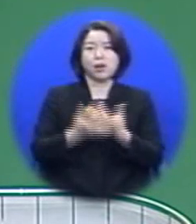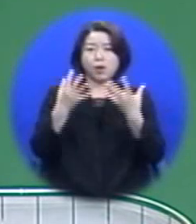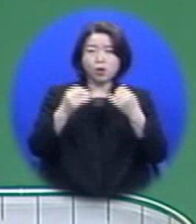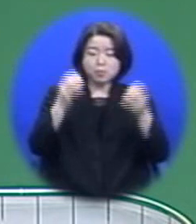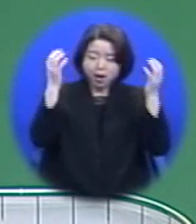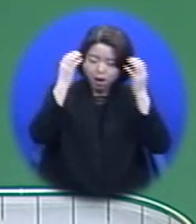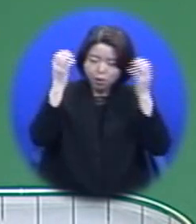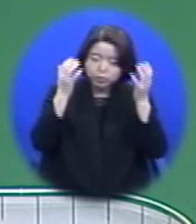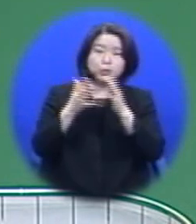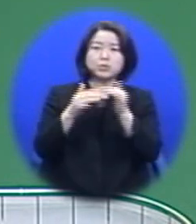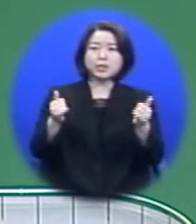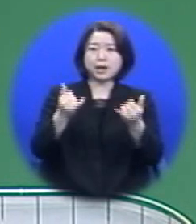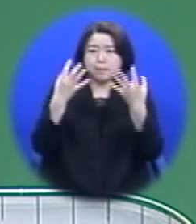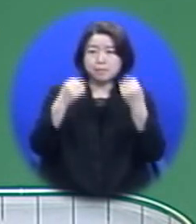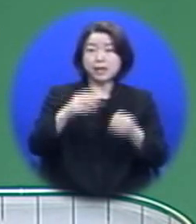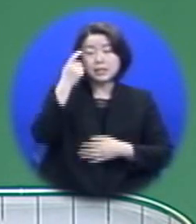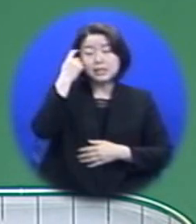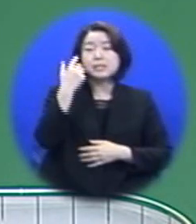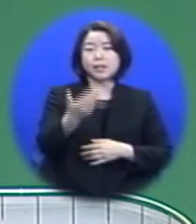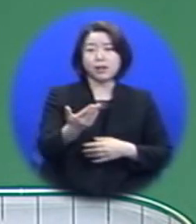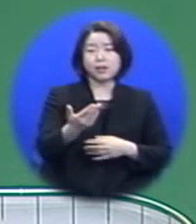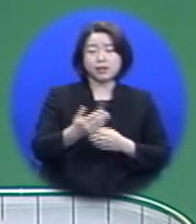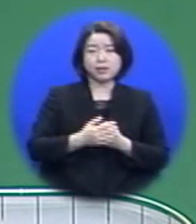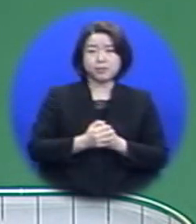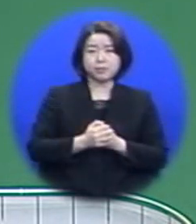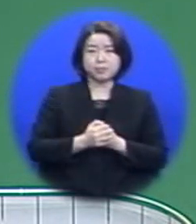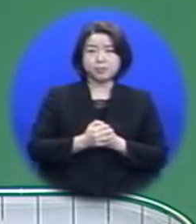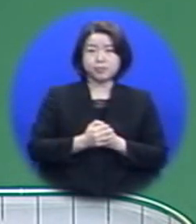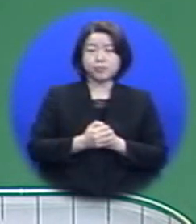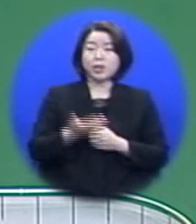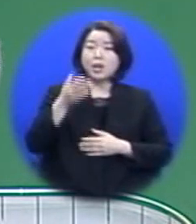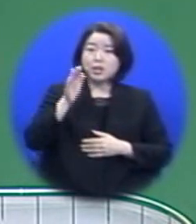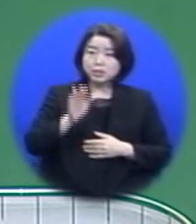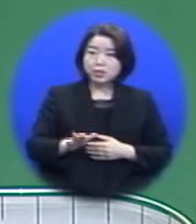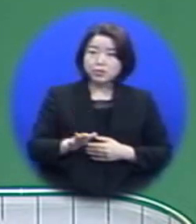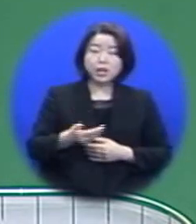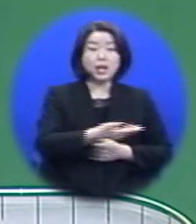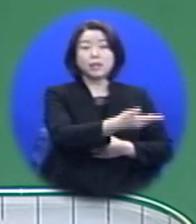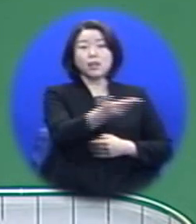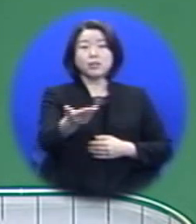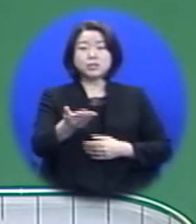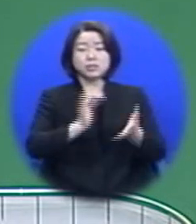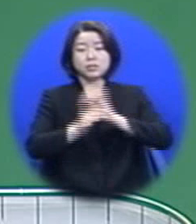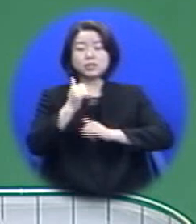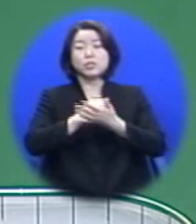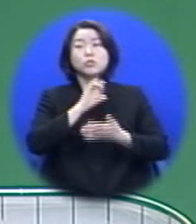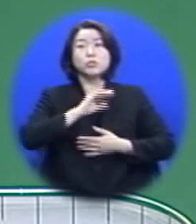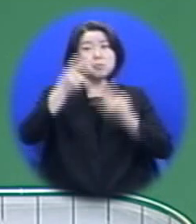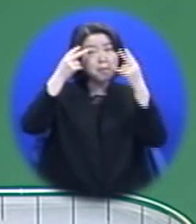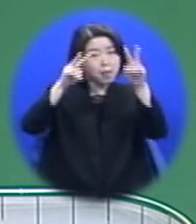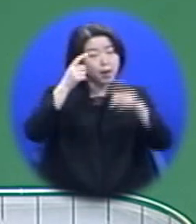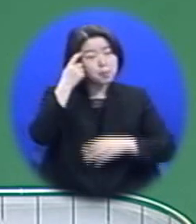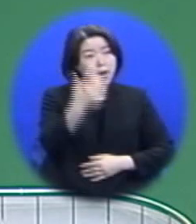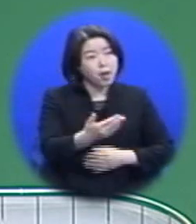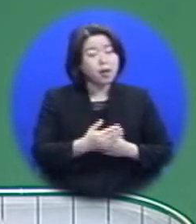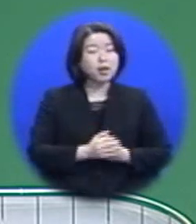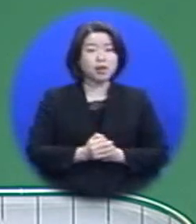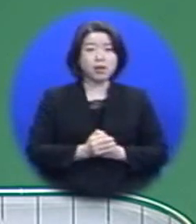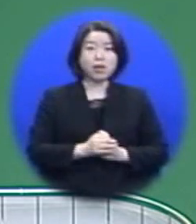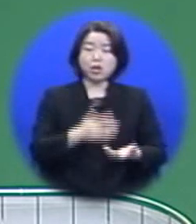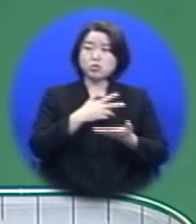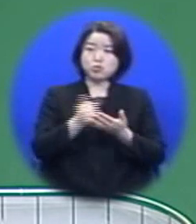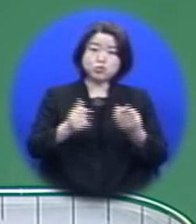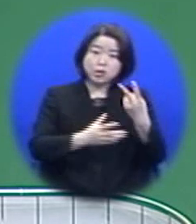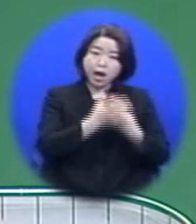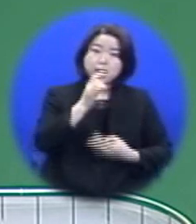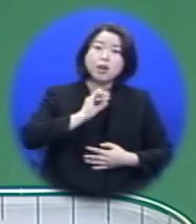고통스러운 사람들이 많으냐 그런데도 당신들은 예수님만 바라보느냐 주님과